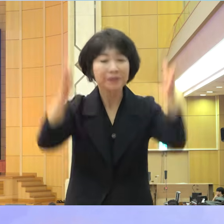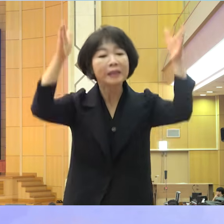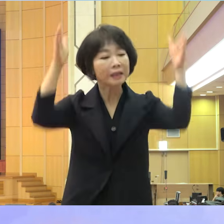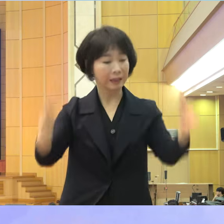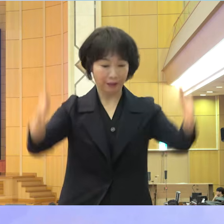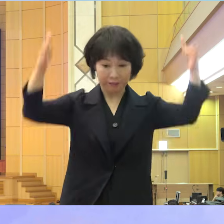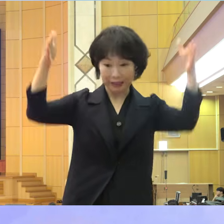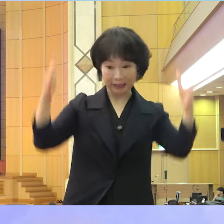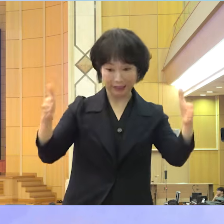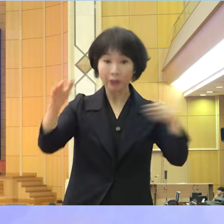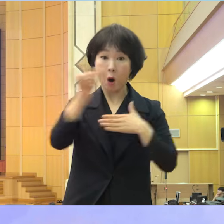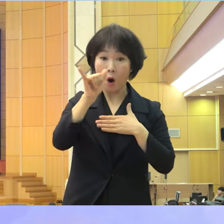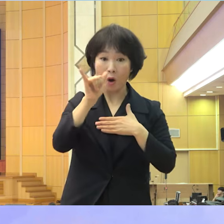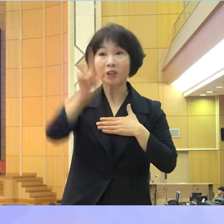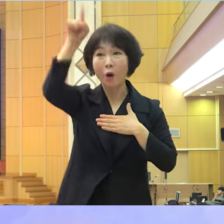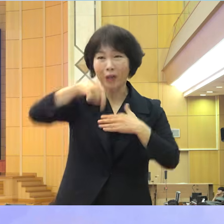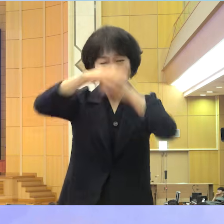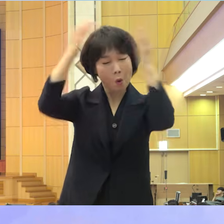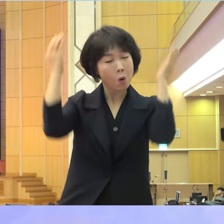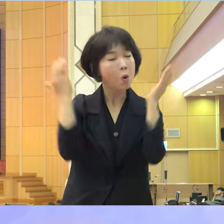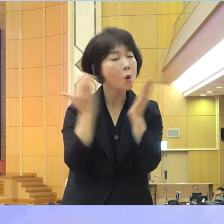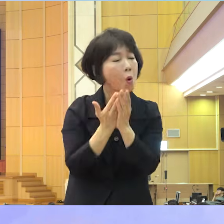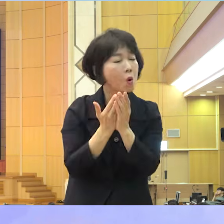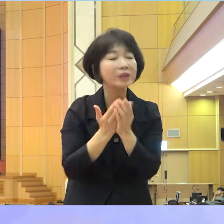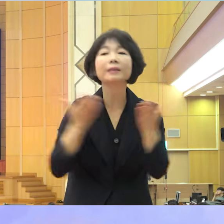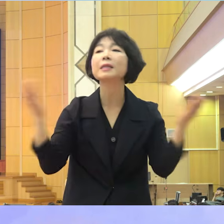기한이 있고, 천하에